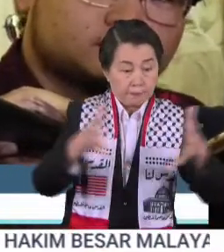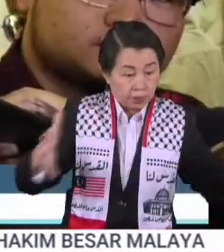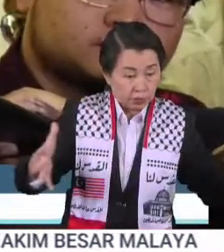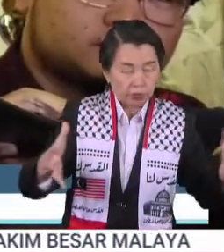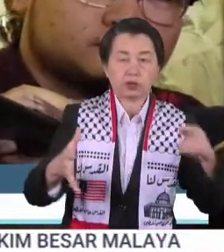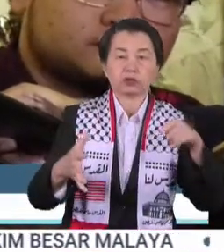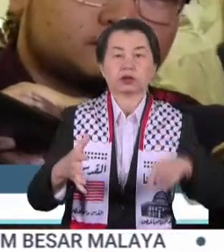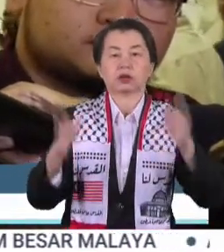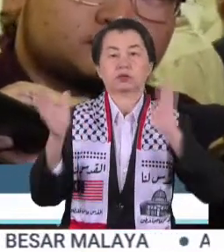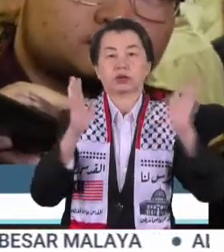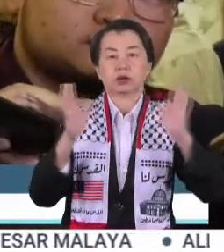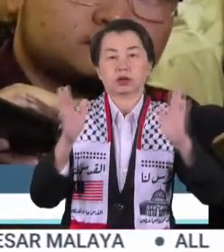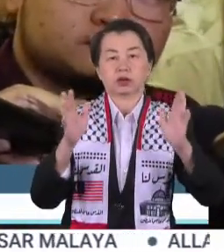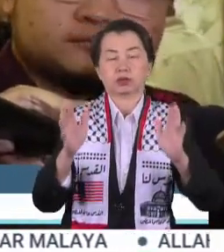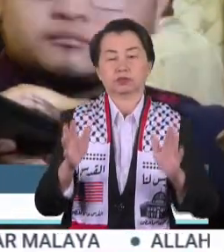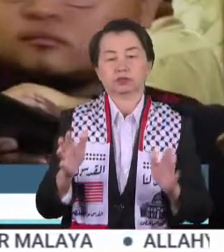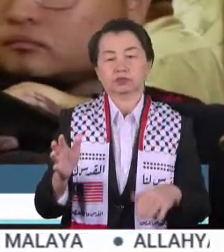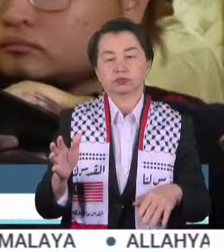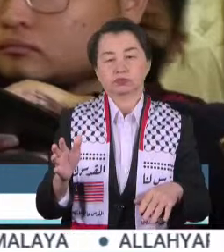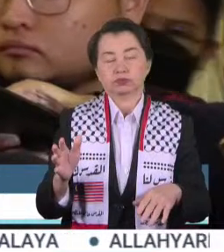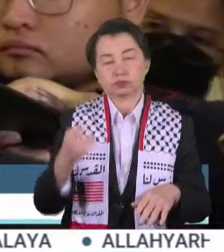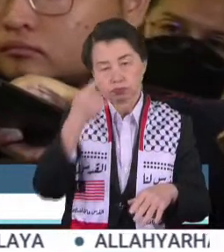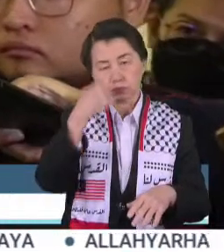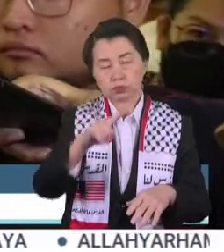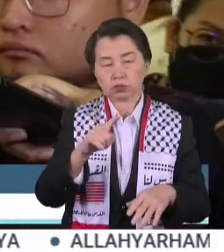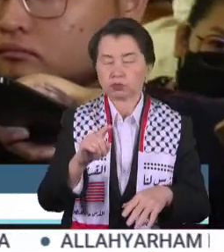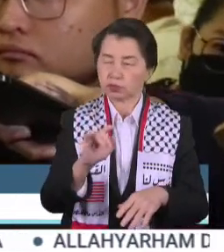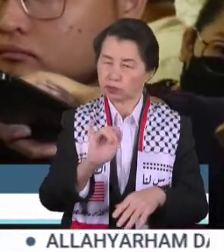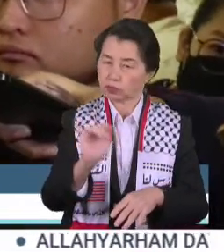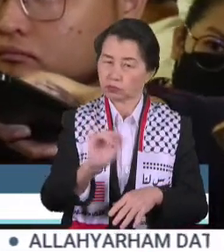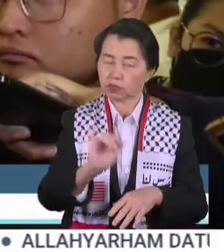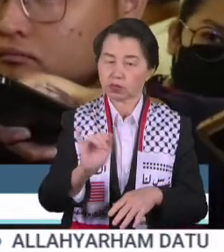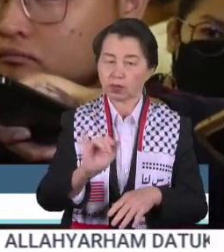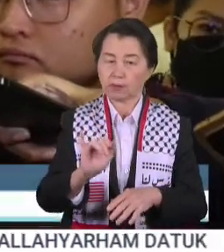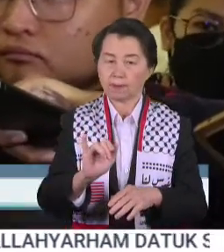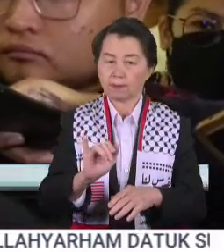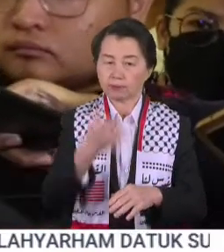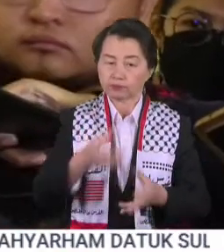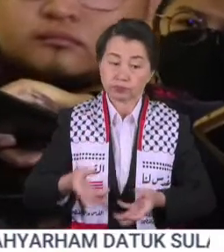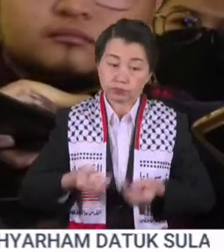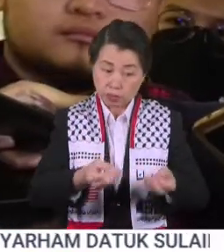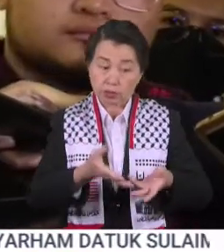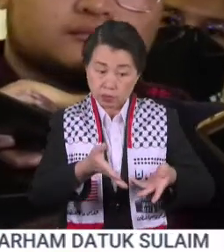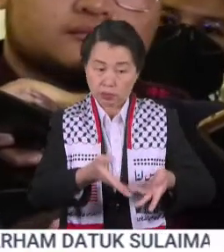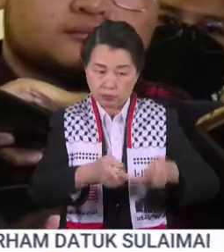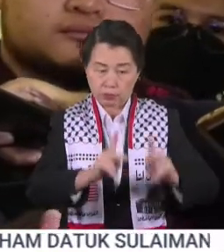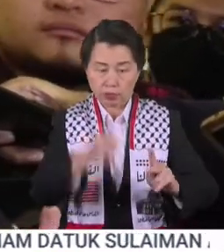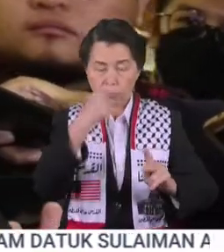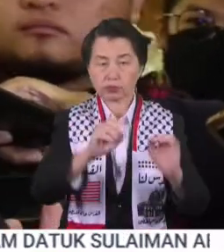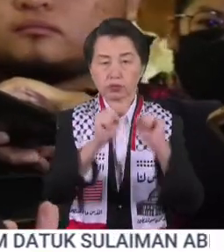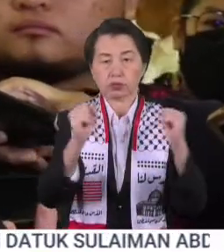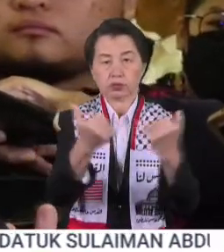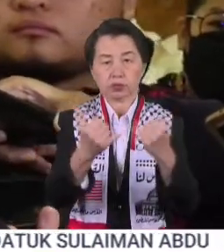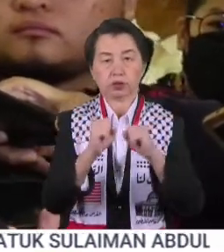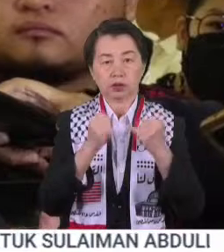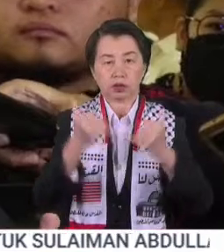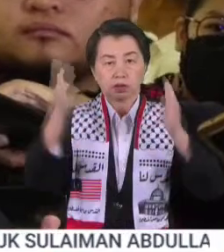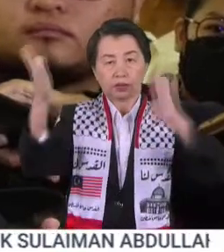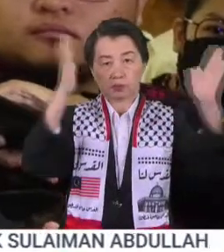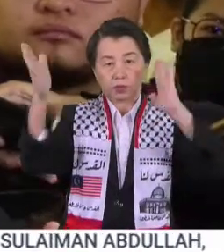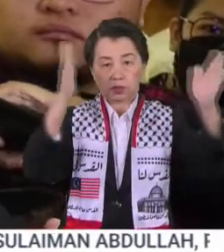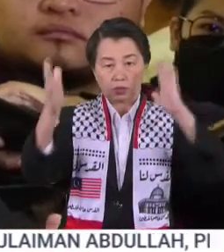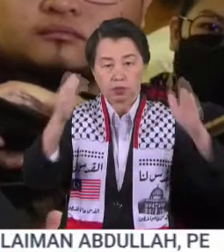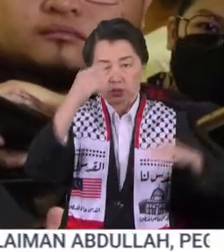besar dengan negara Malaysia untuk juga menawarkan peluang-peluang kepada syarikat-syarikat